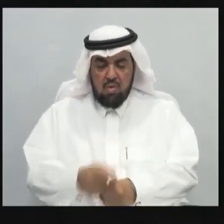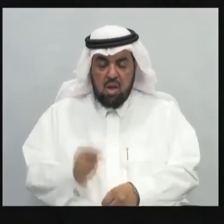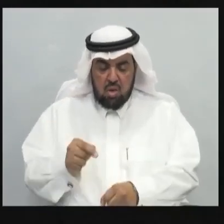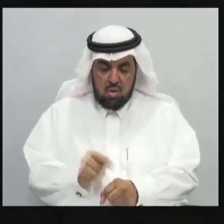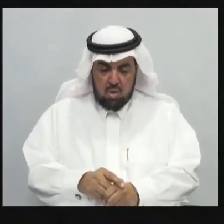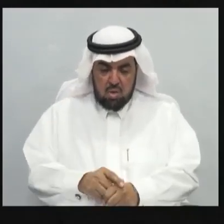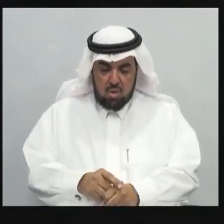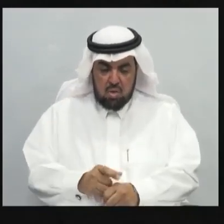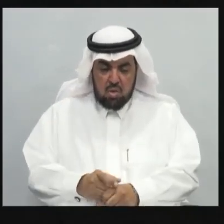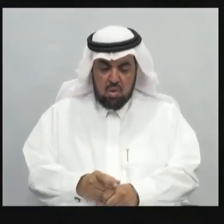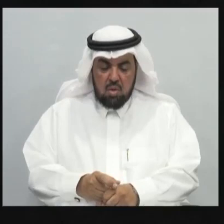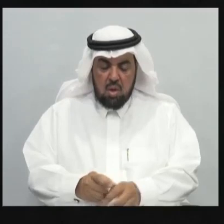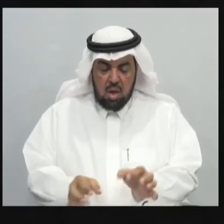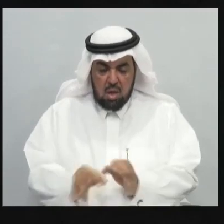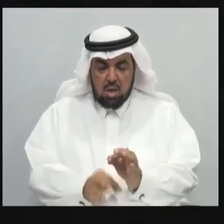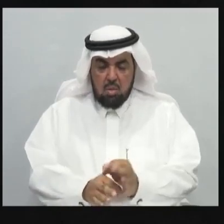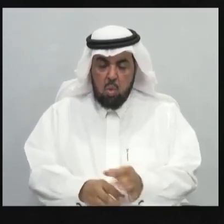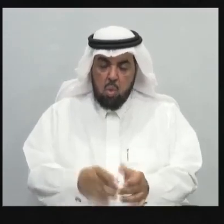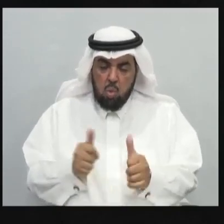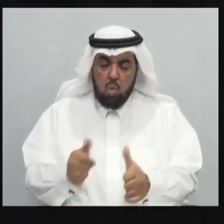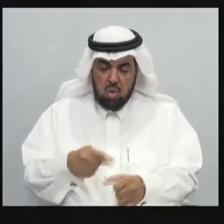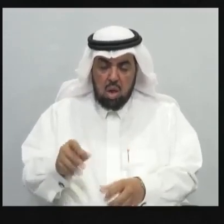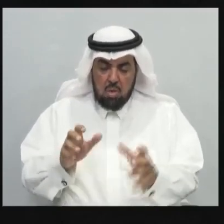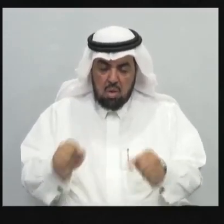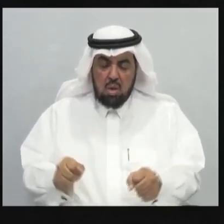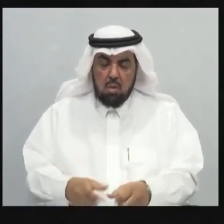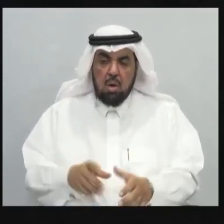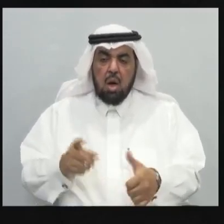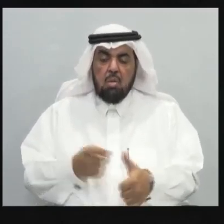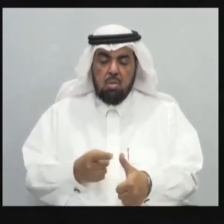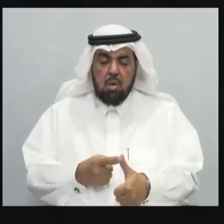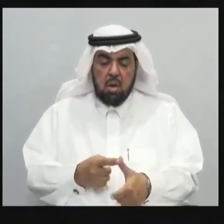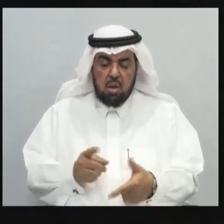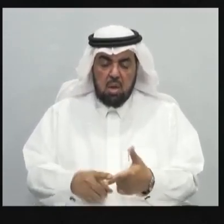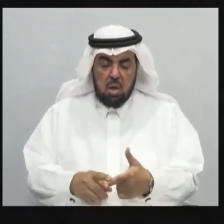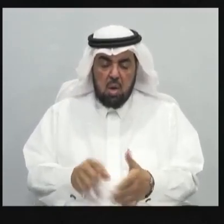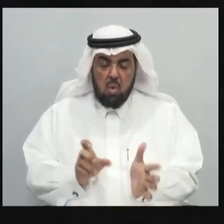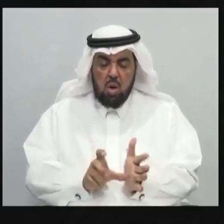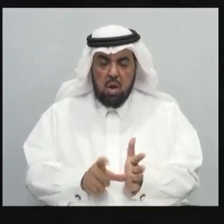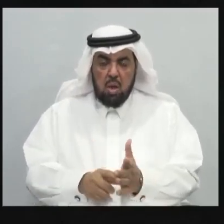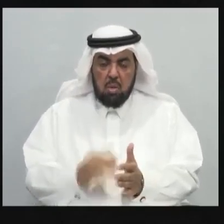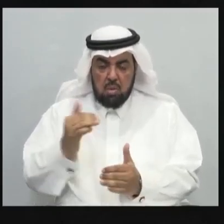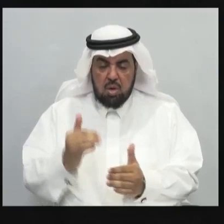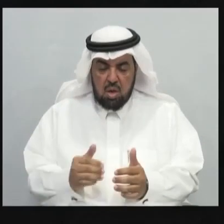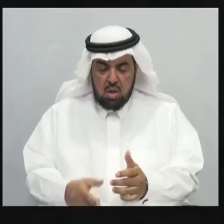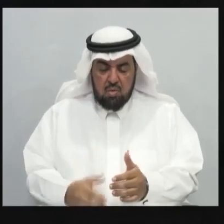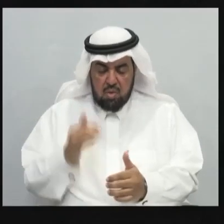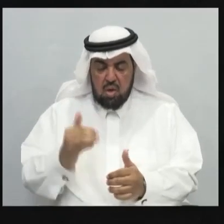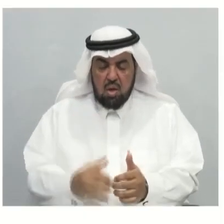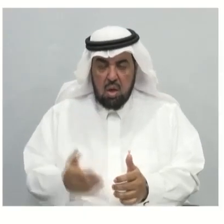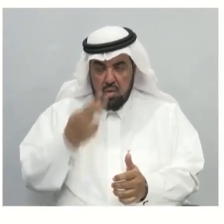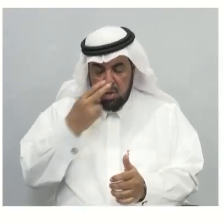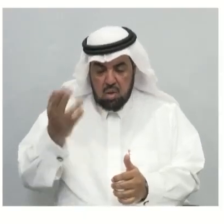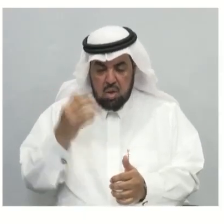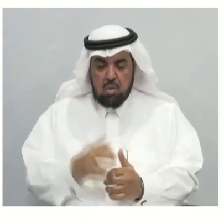الوحده على التصميم وسلامه تصميم بناء على المبادئ والنظام اللي مشينا عليه في الخطوات